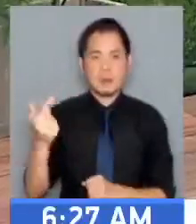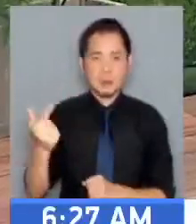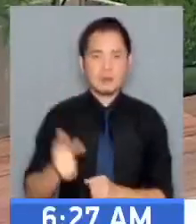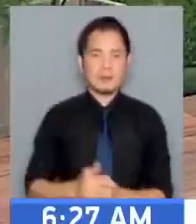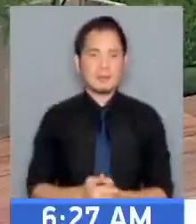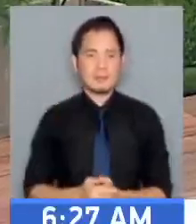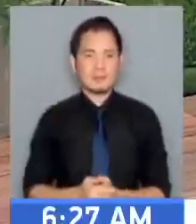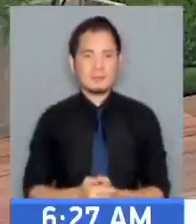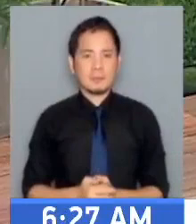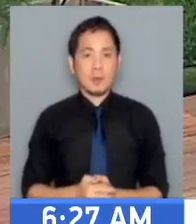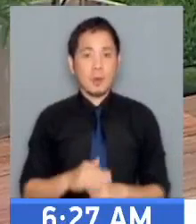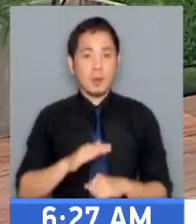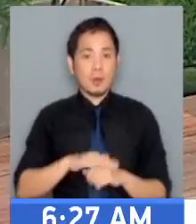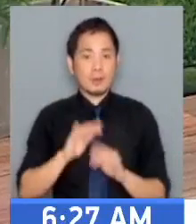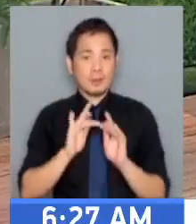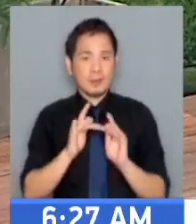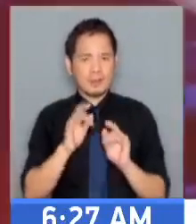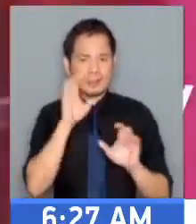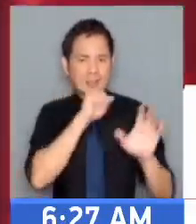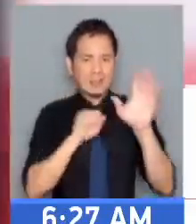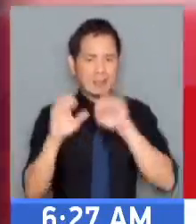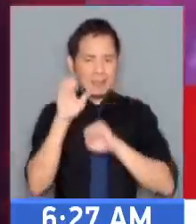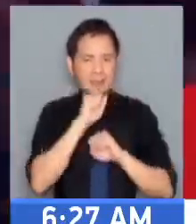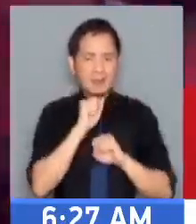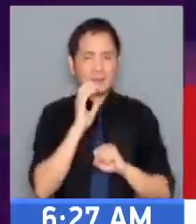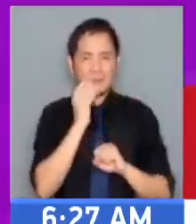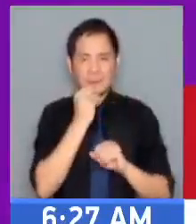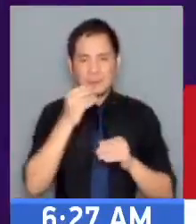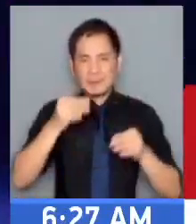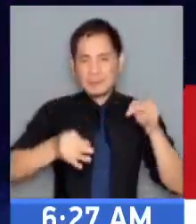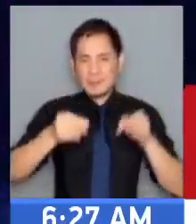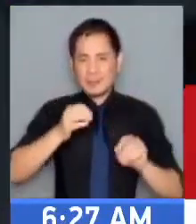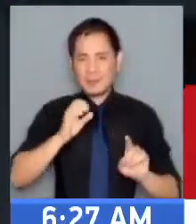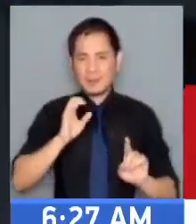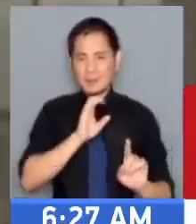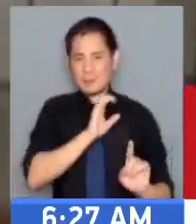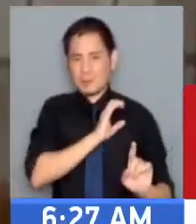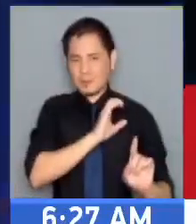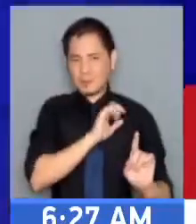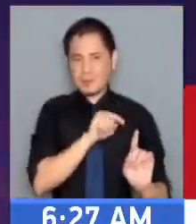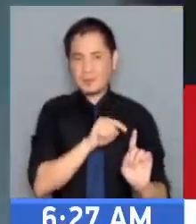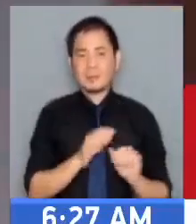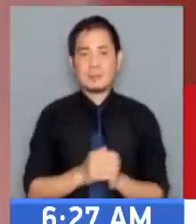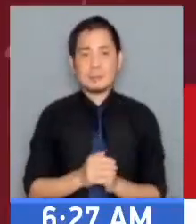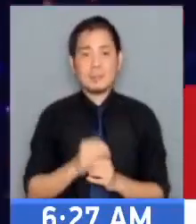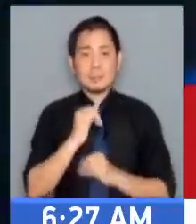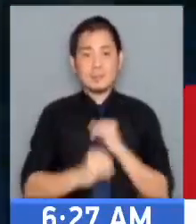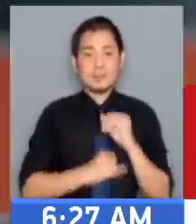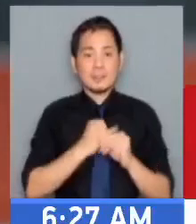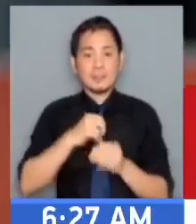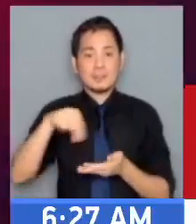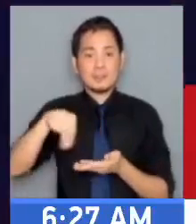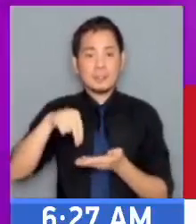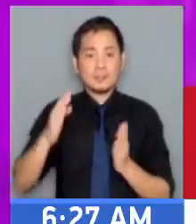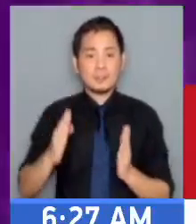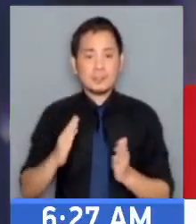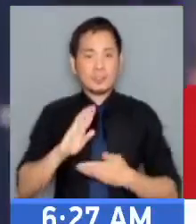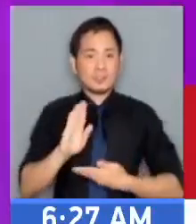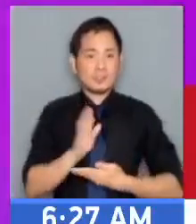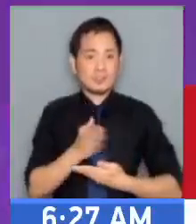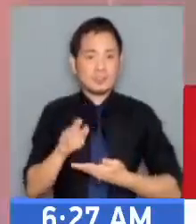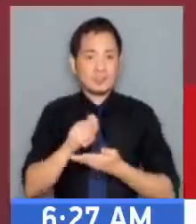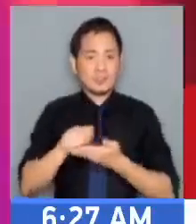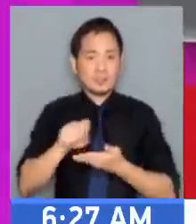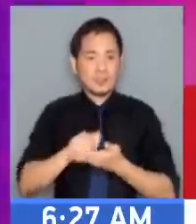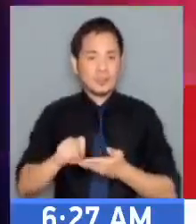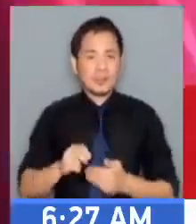sila? Una sa listahan ay ang multi-talented coach na international dancer, songwriter, and host. Uy!